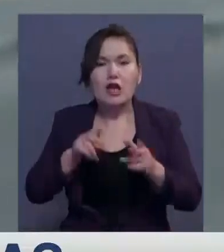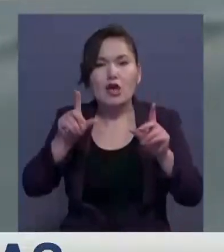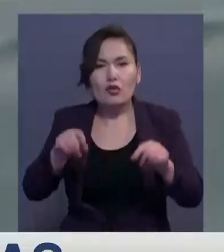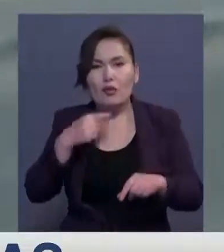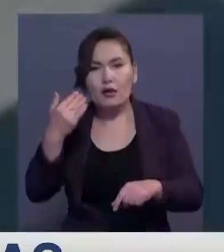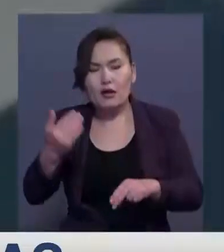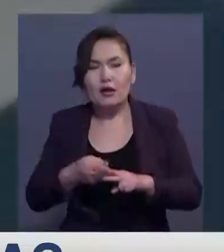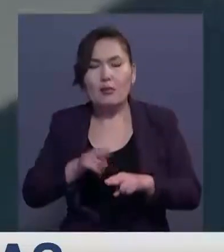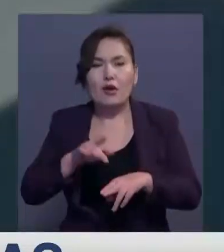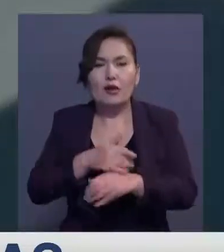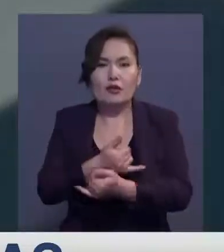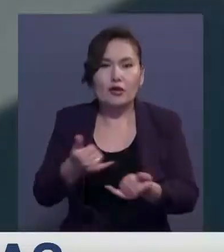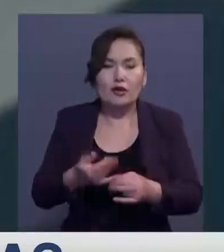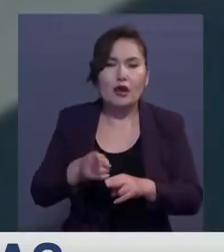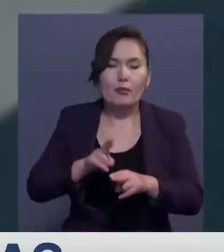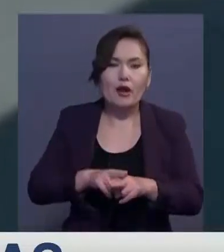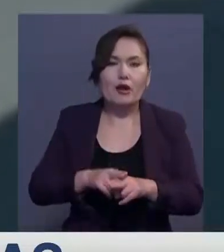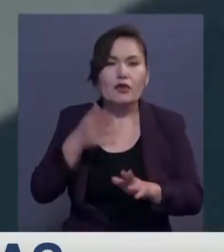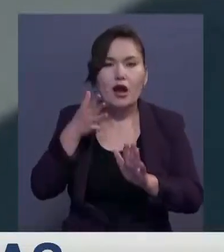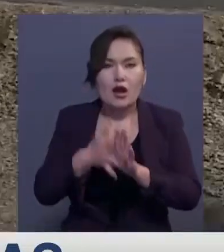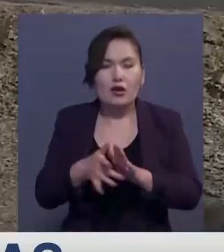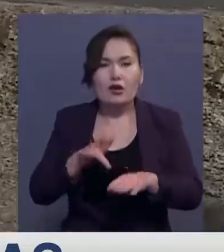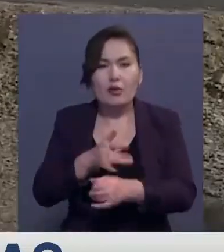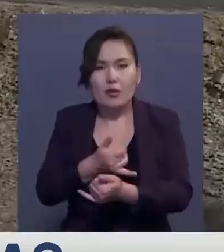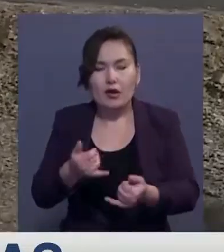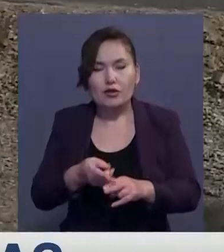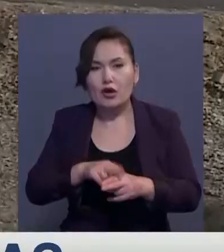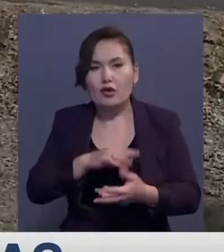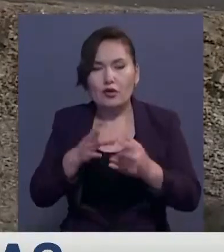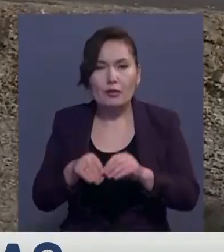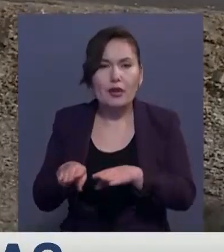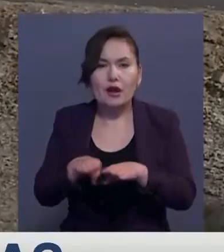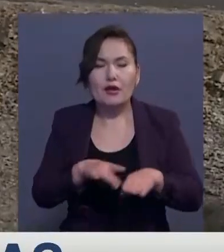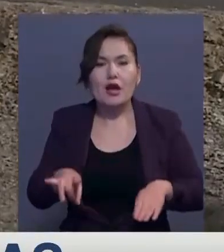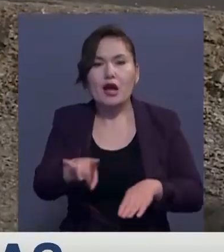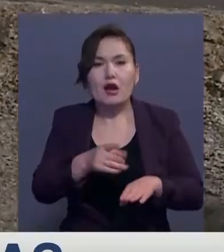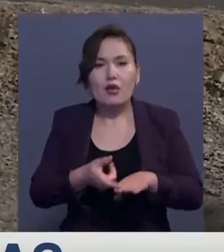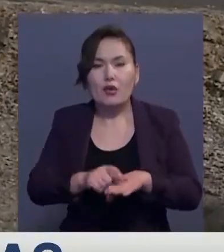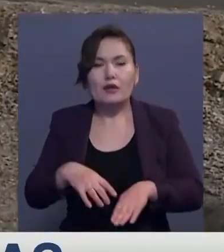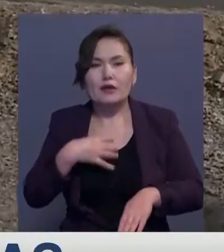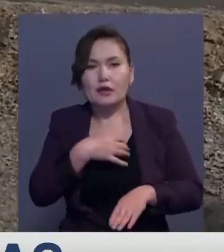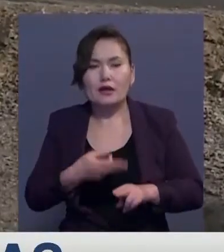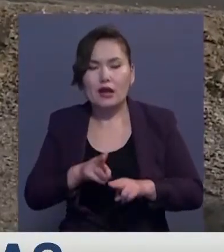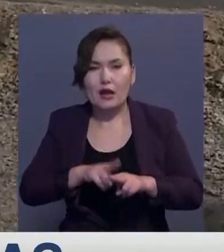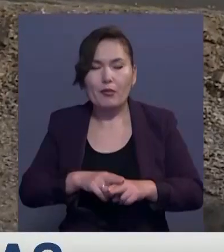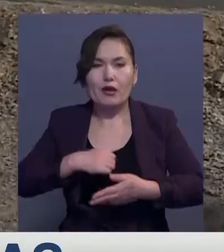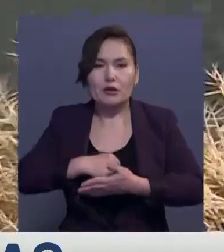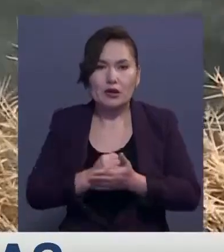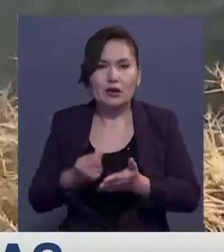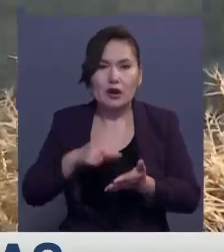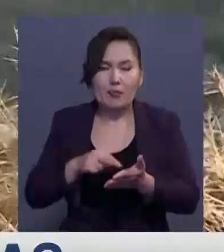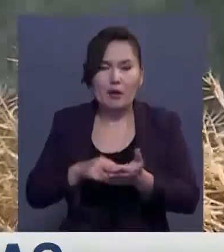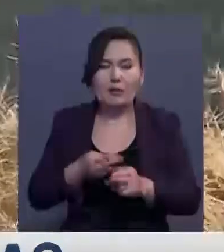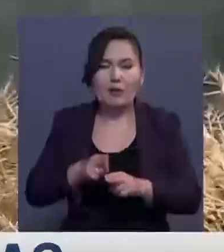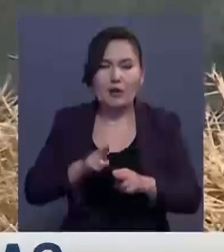Айтуынша, қызмет көрсетуге жұмсалатын шығын одан да көп. Ал ортақ тарифті республикалық монополияға қарсы комитет бекіткен.